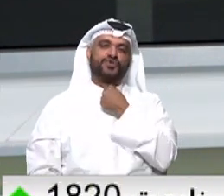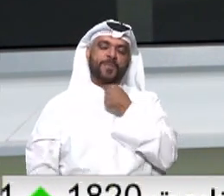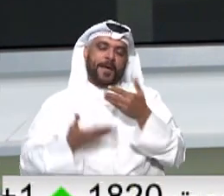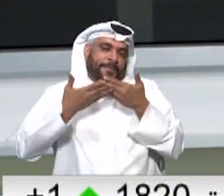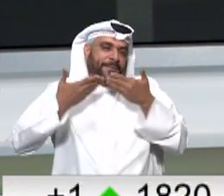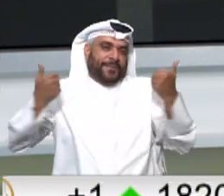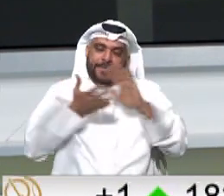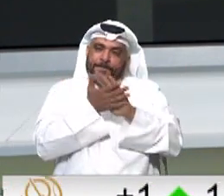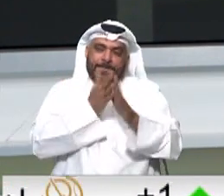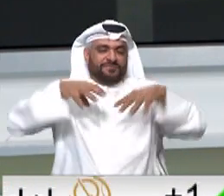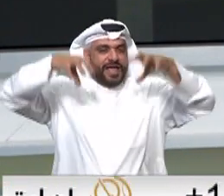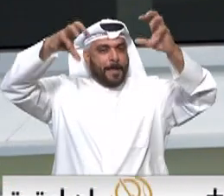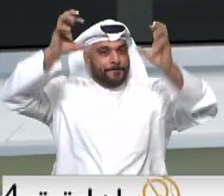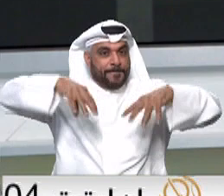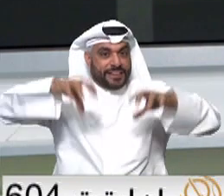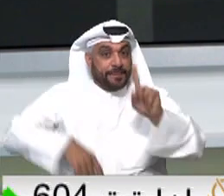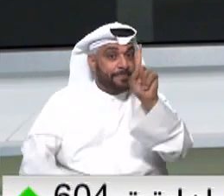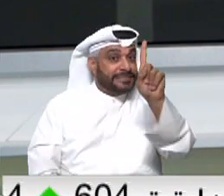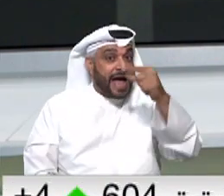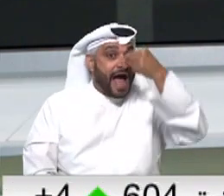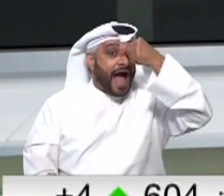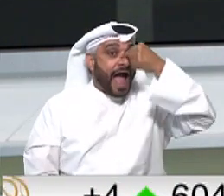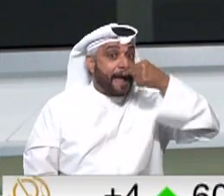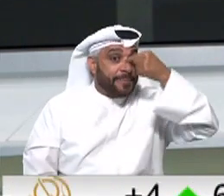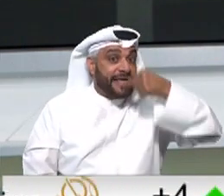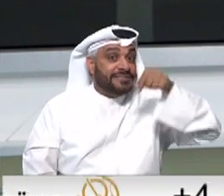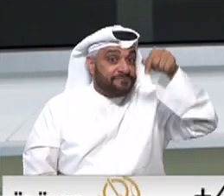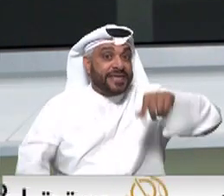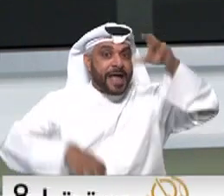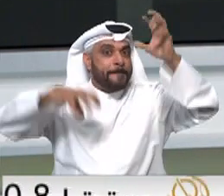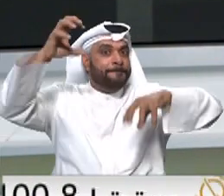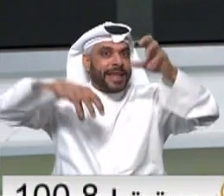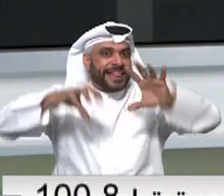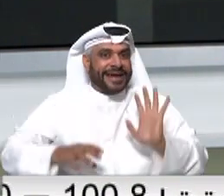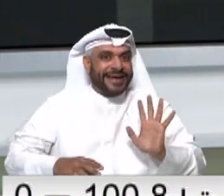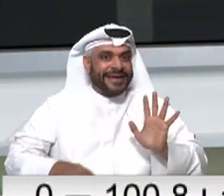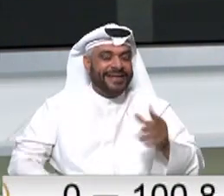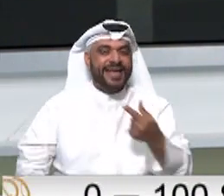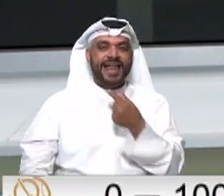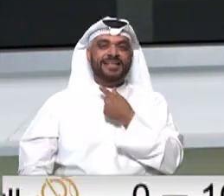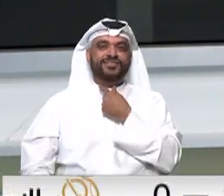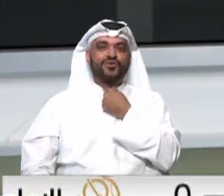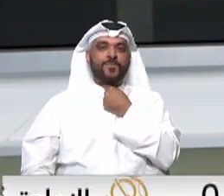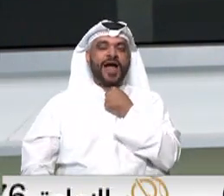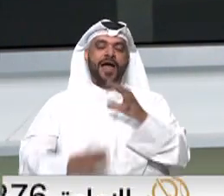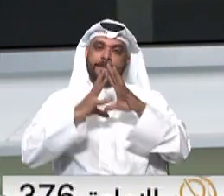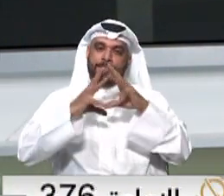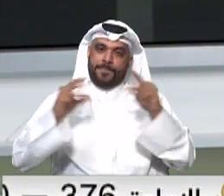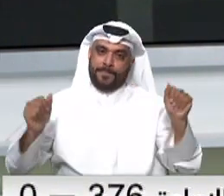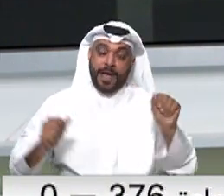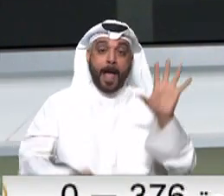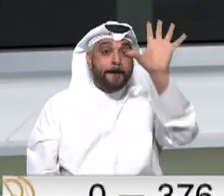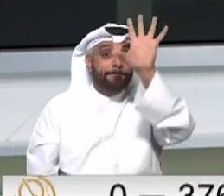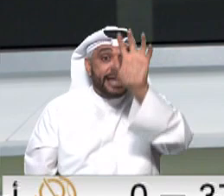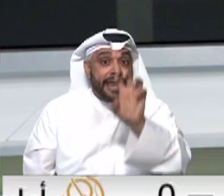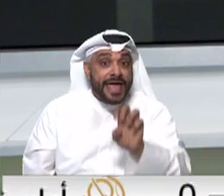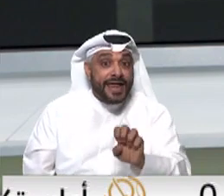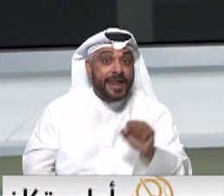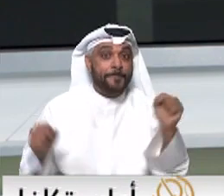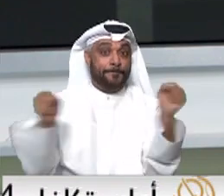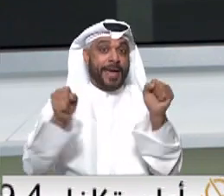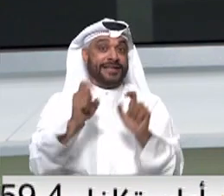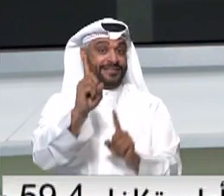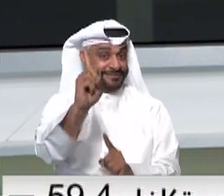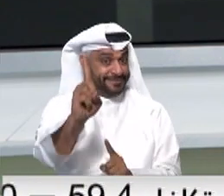المشاهدين بشكل عام خلال الايام المقبله معتدله خلال فتره النهار ولكن راح تكون ماء البروده خلال فترات الليل المتاخره